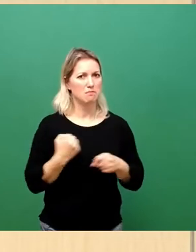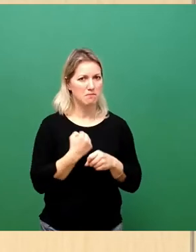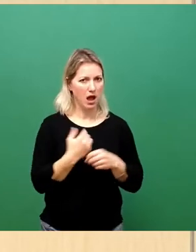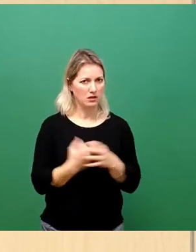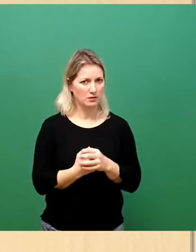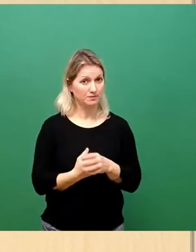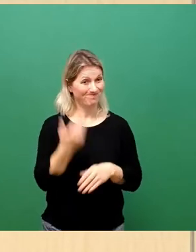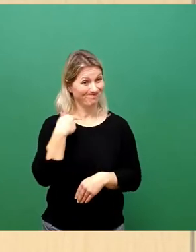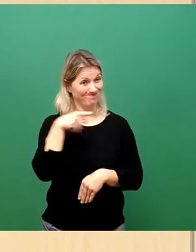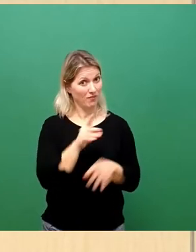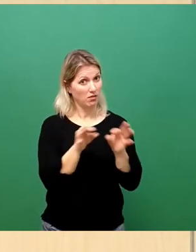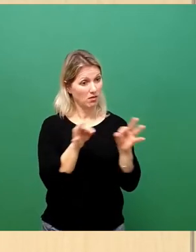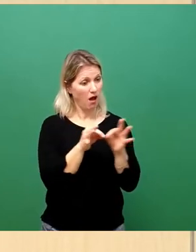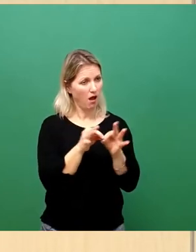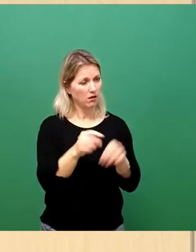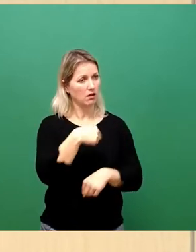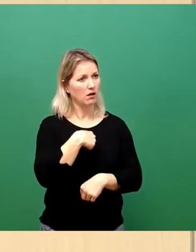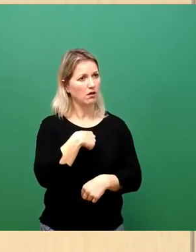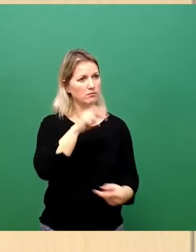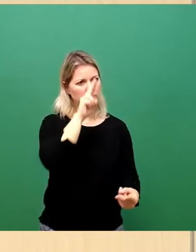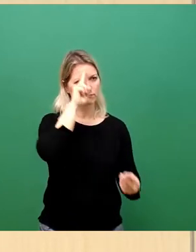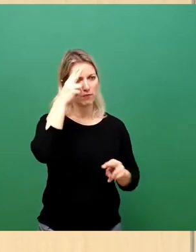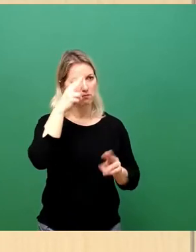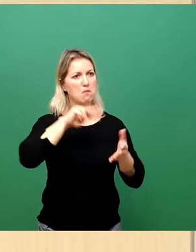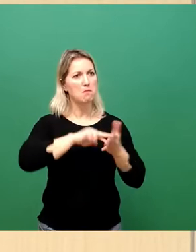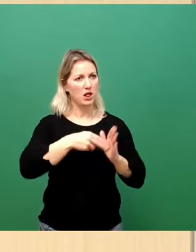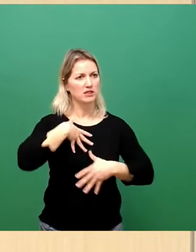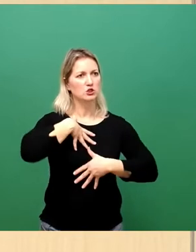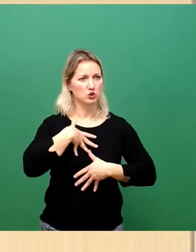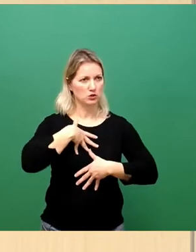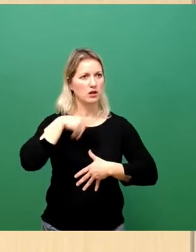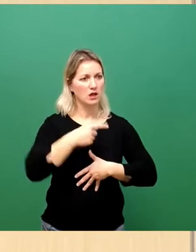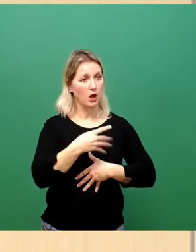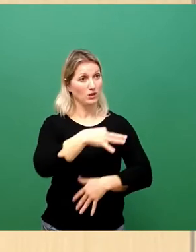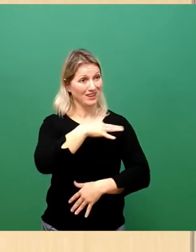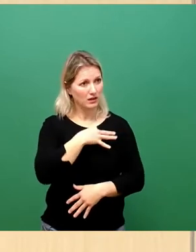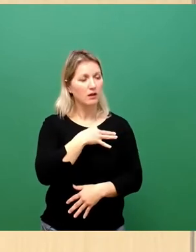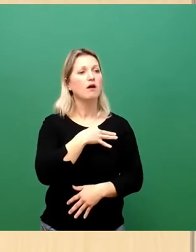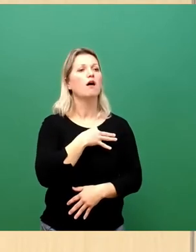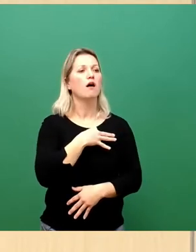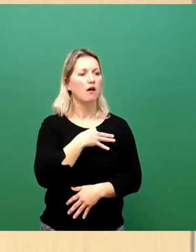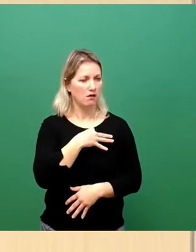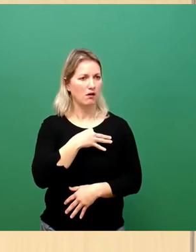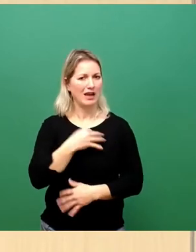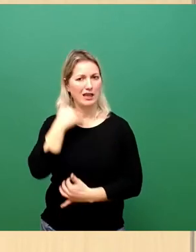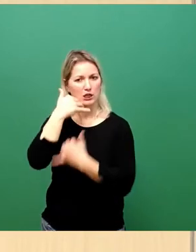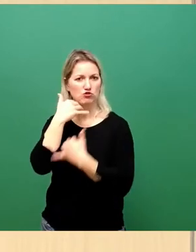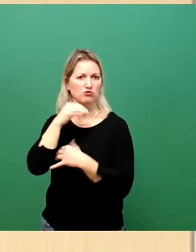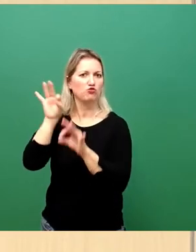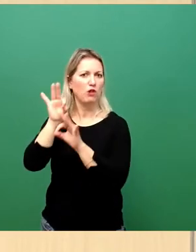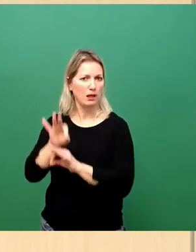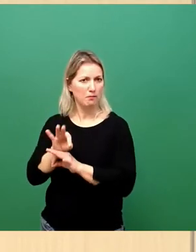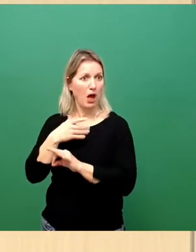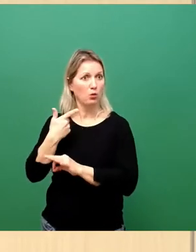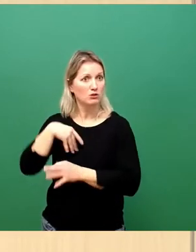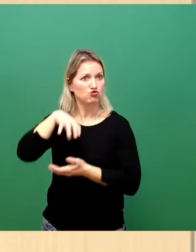persönlich politisiert und sie haben auch mir ganz persönlich einen anderen Blick auf die dramatische Geschichte unserer Stadt gegeben,